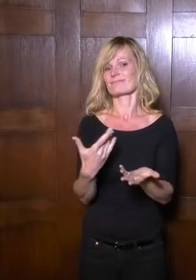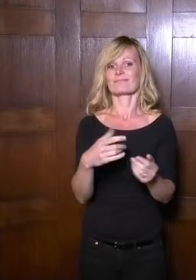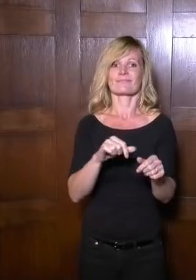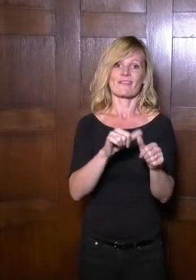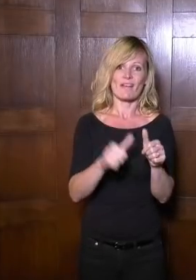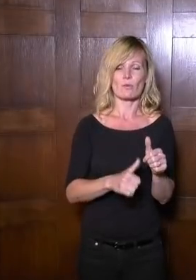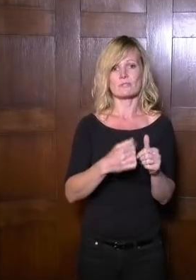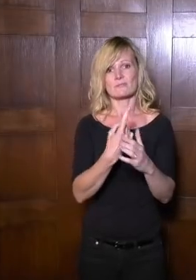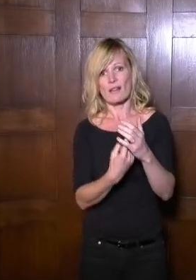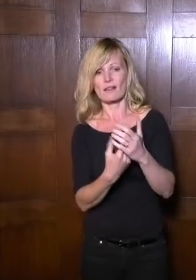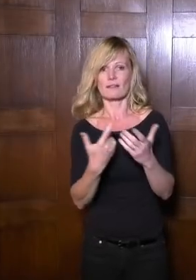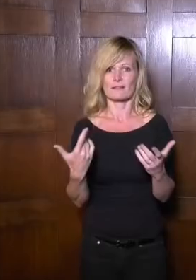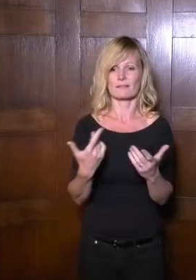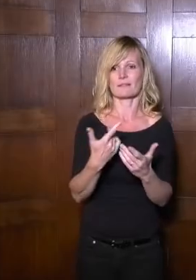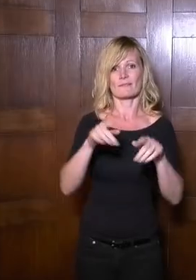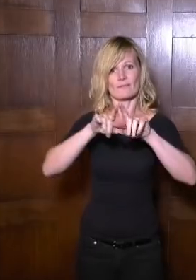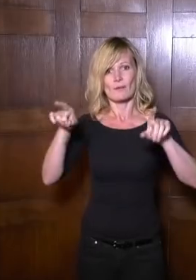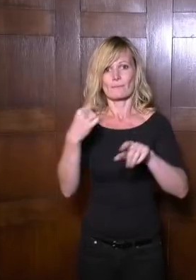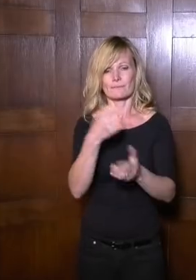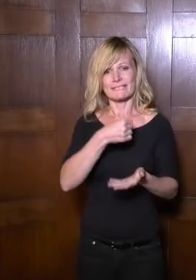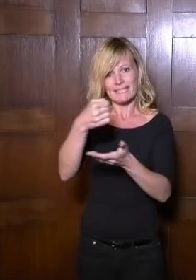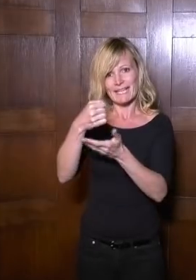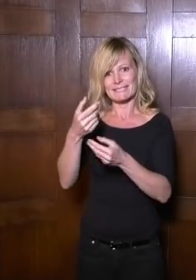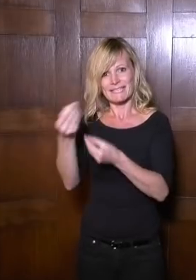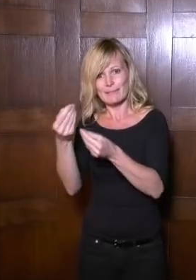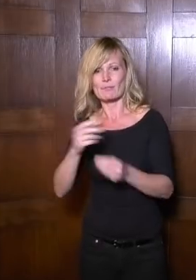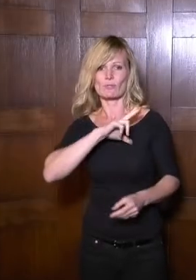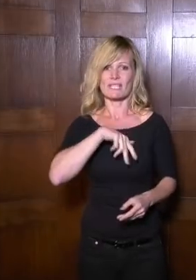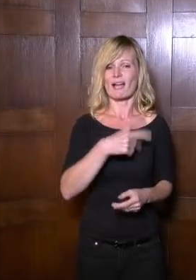in die Unternehmen zu bringen. Es geht darum, die Sozialversicherungsbeiträge